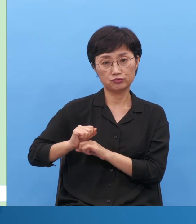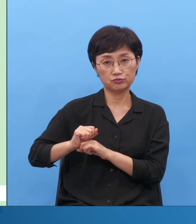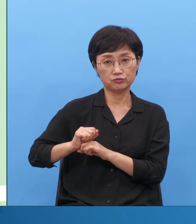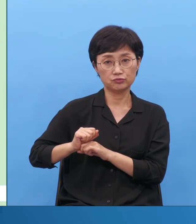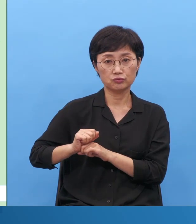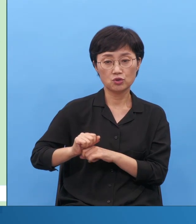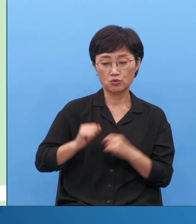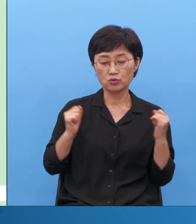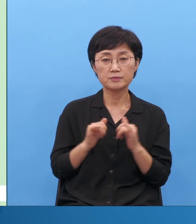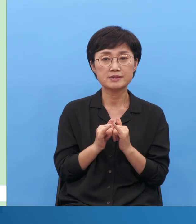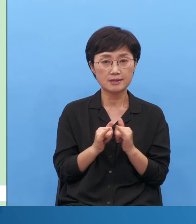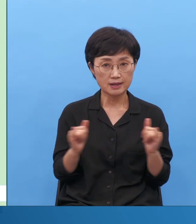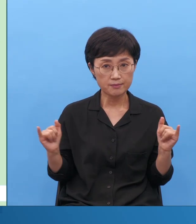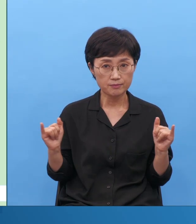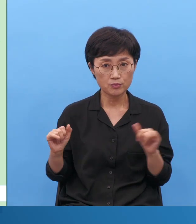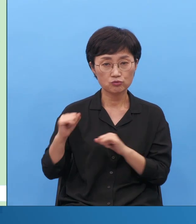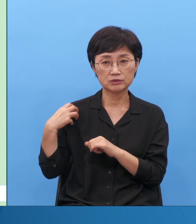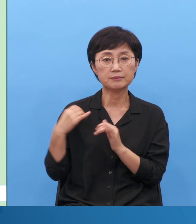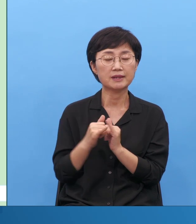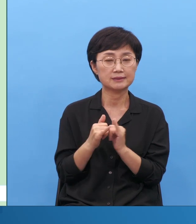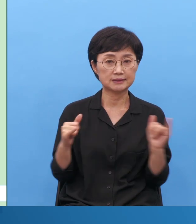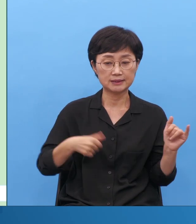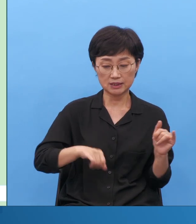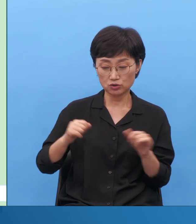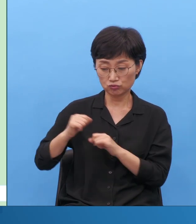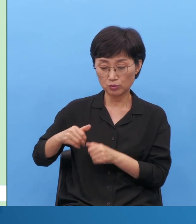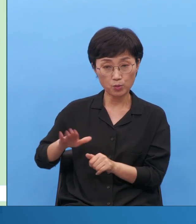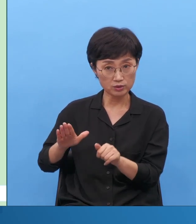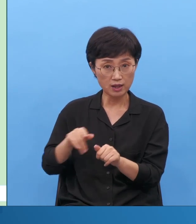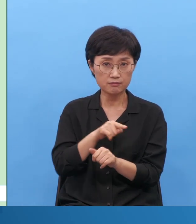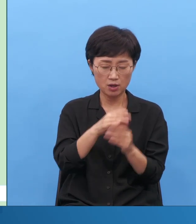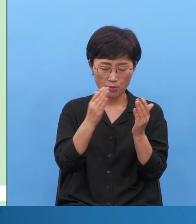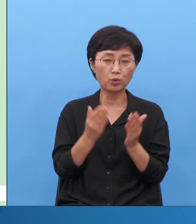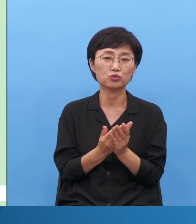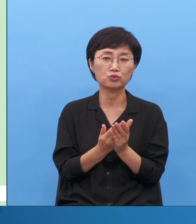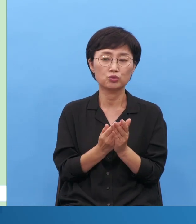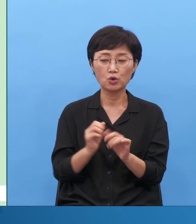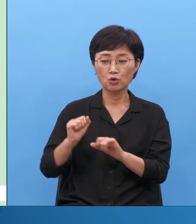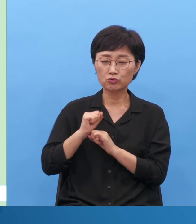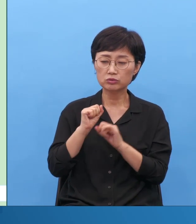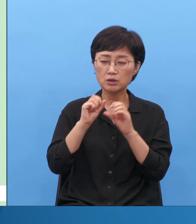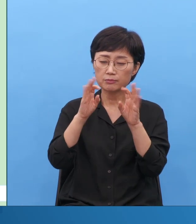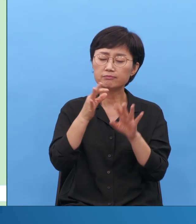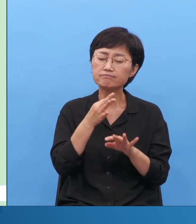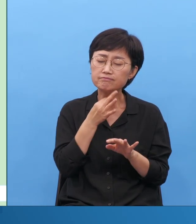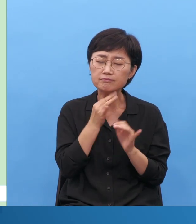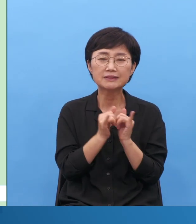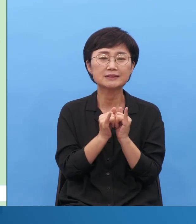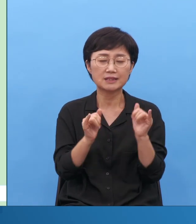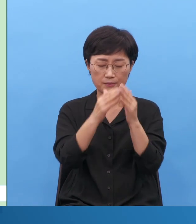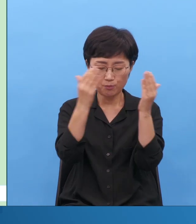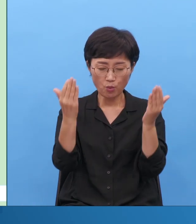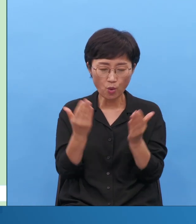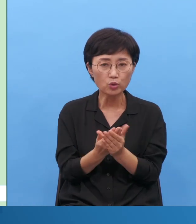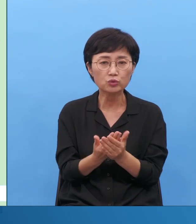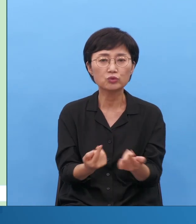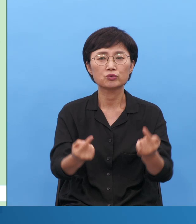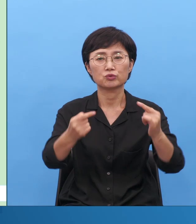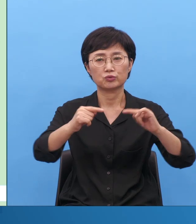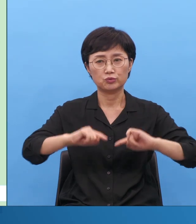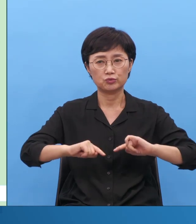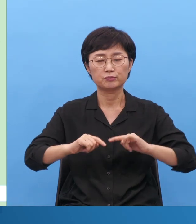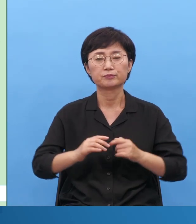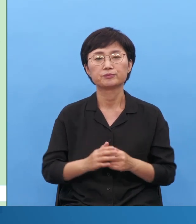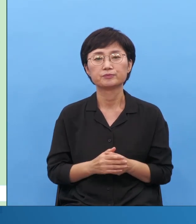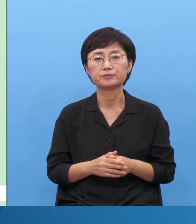예비역, 군사역자, 군 자녀를 둔 부모를 비롯해 군 현장을 마음에 담은 모든 성도와 랩넌트를 대상으로